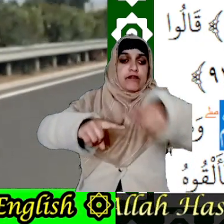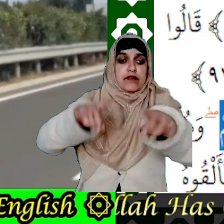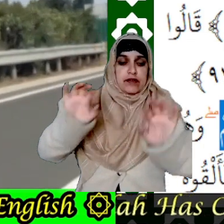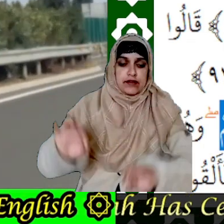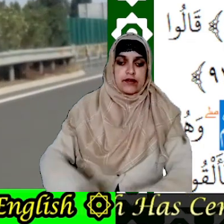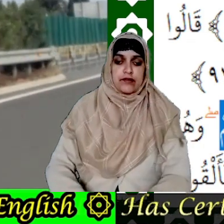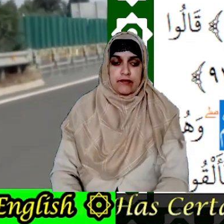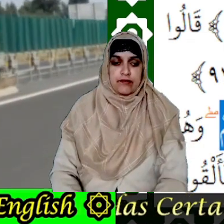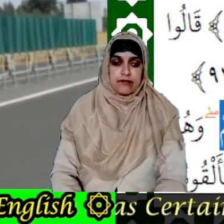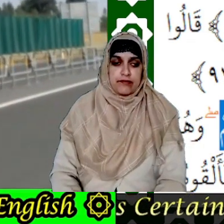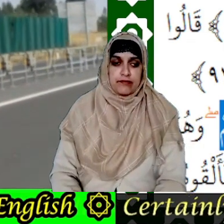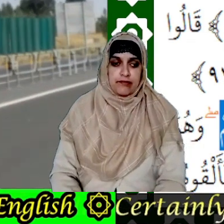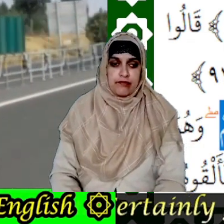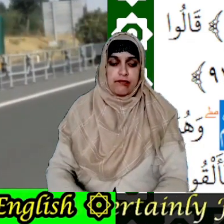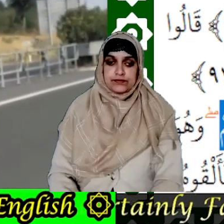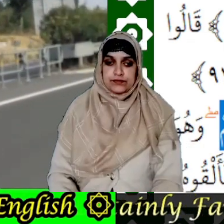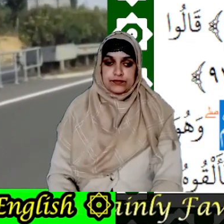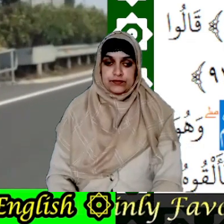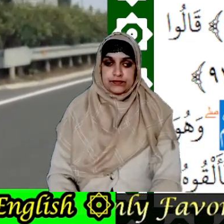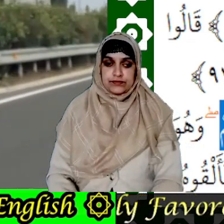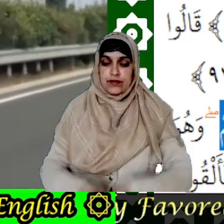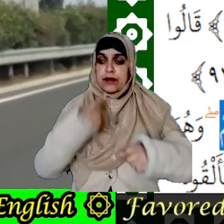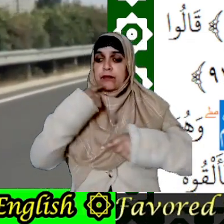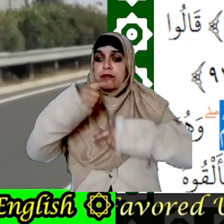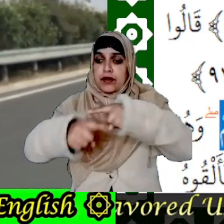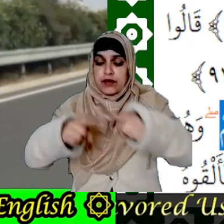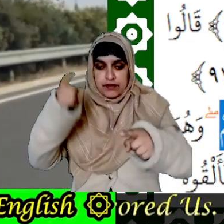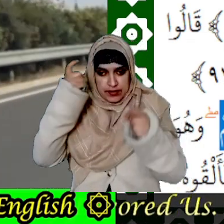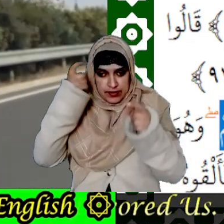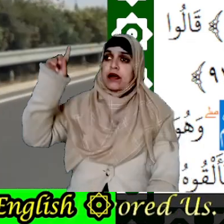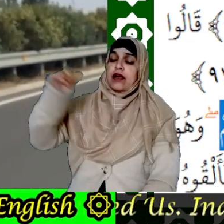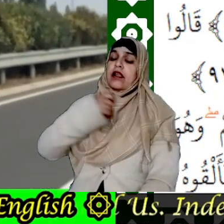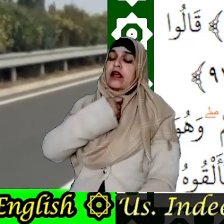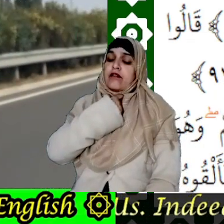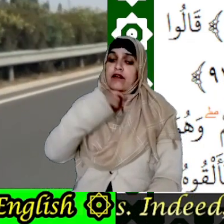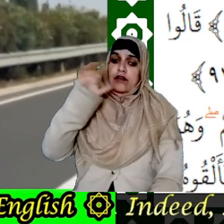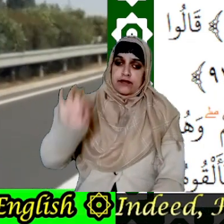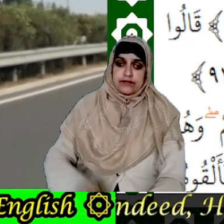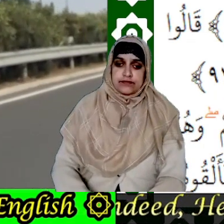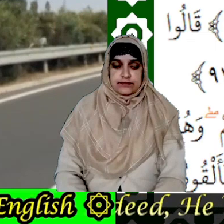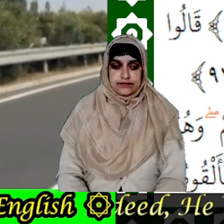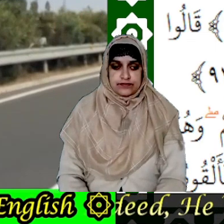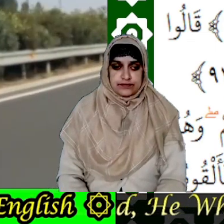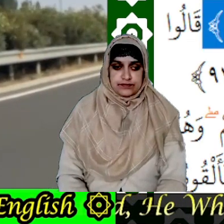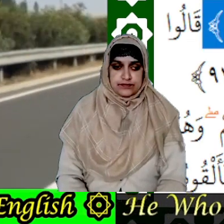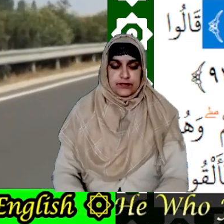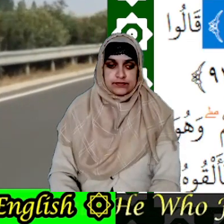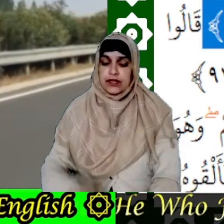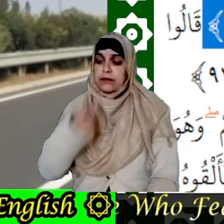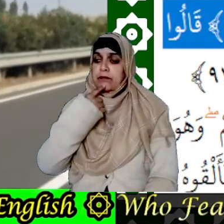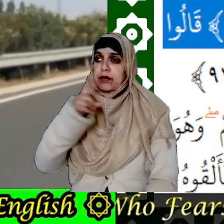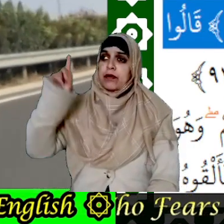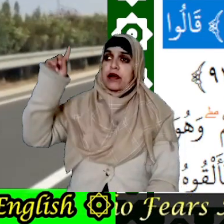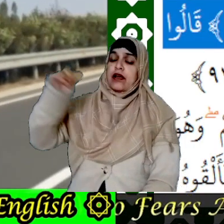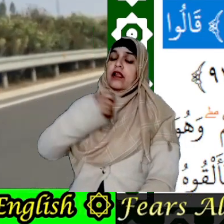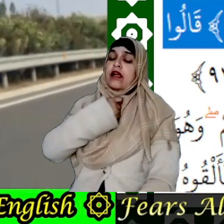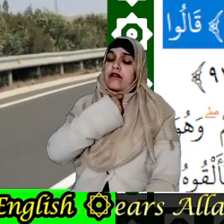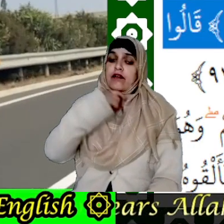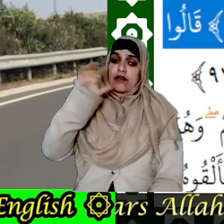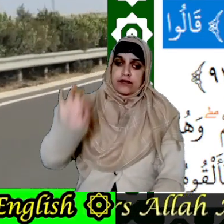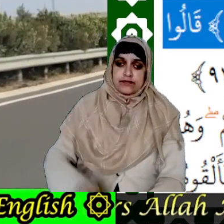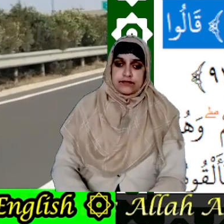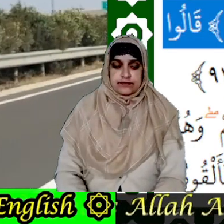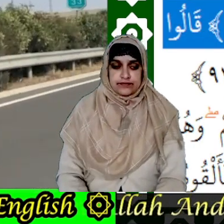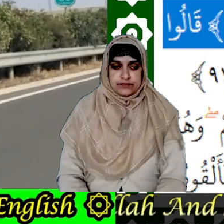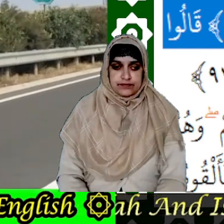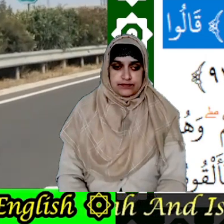قرونة تاني وقال أمو مسانم ما قدي سودمنا قالوا نجان تالله ربك غني